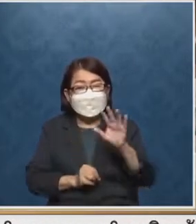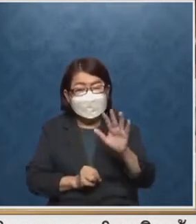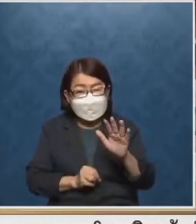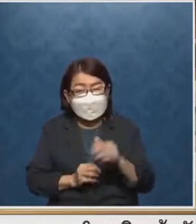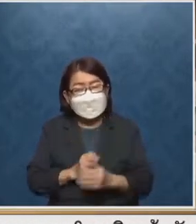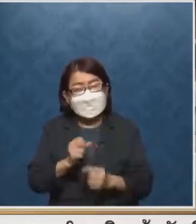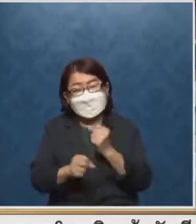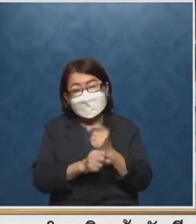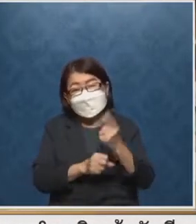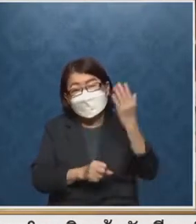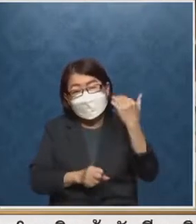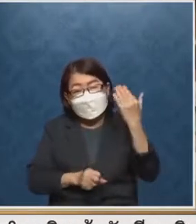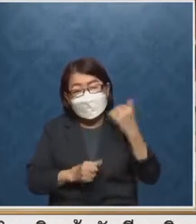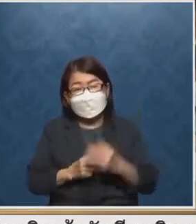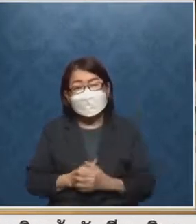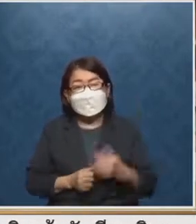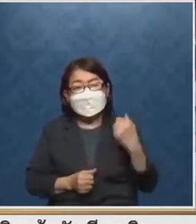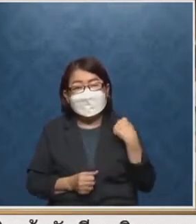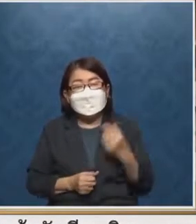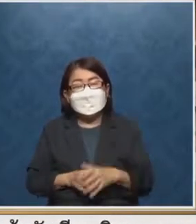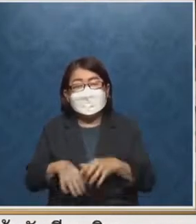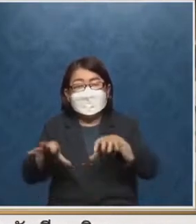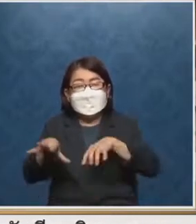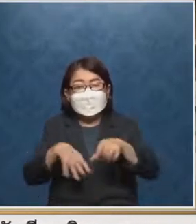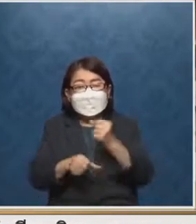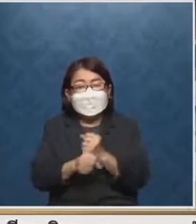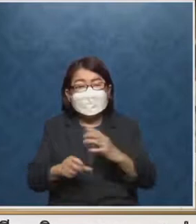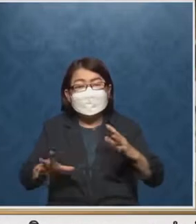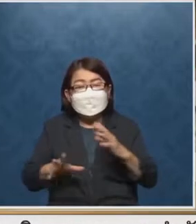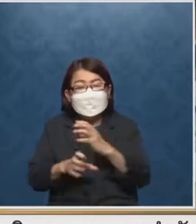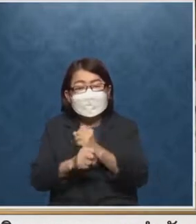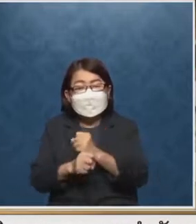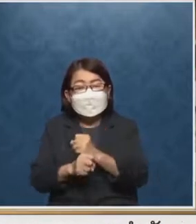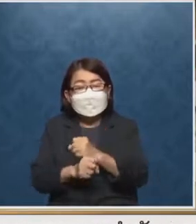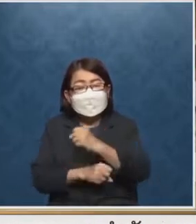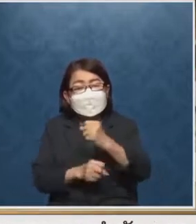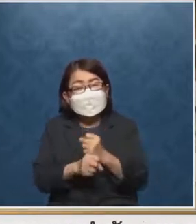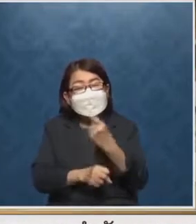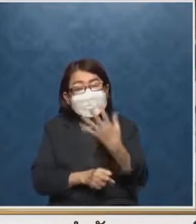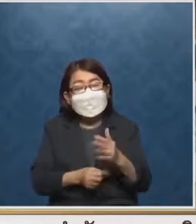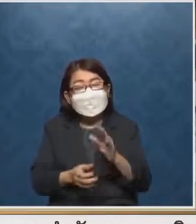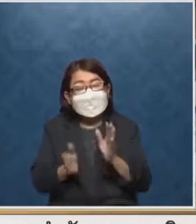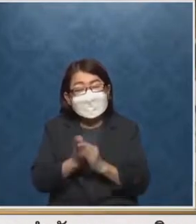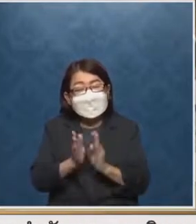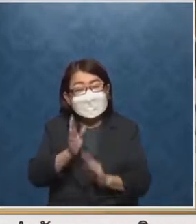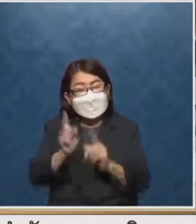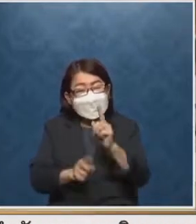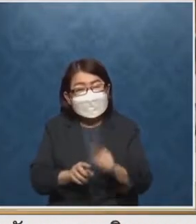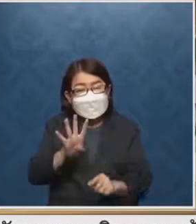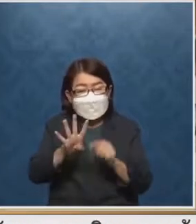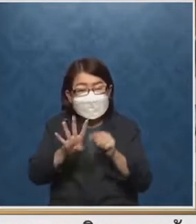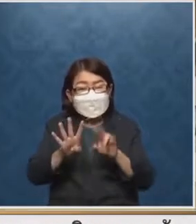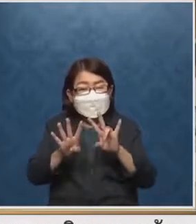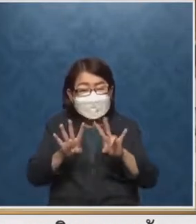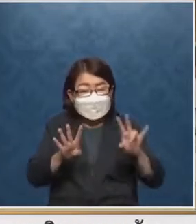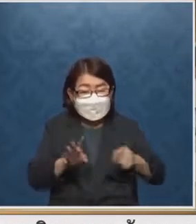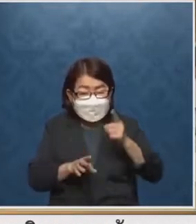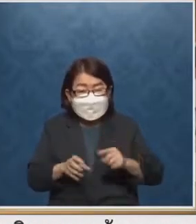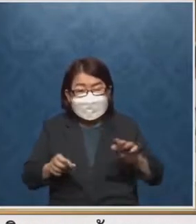ปีที่แล้วนะครับผลการดำเนินงานในภาพรวมอยู่ที่ 4.7 5.77 นะครับจากคะแนนเต็